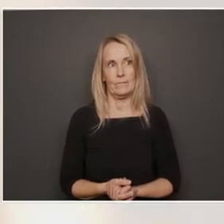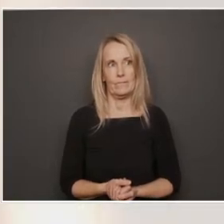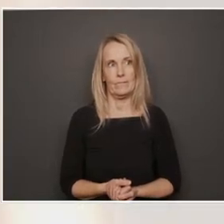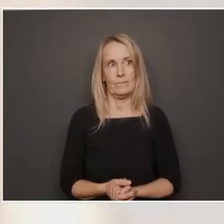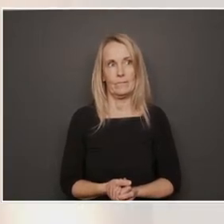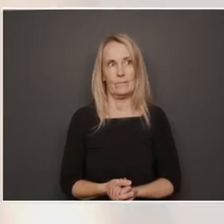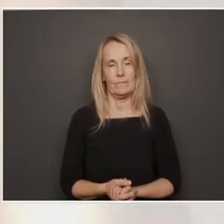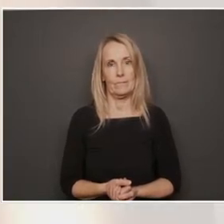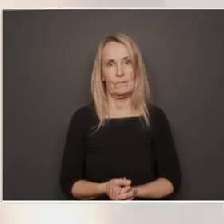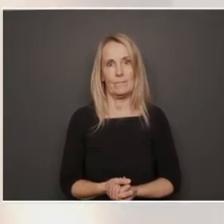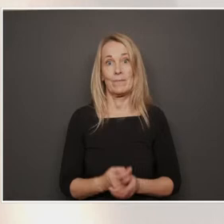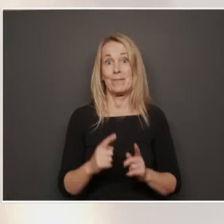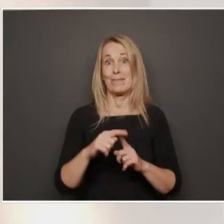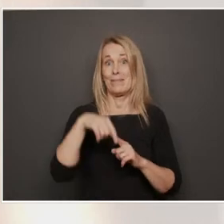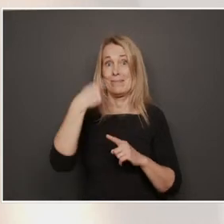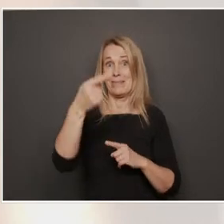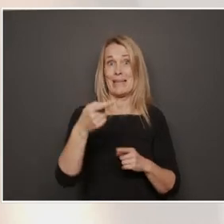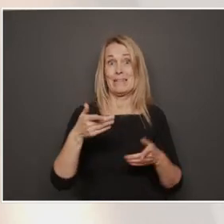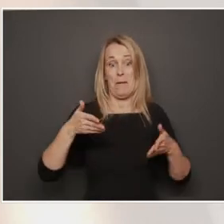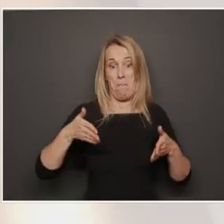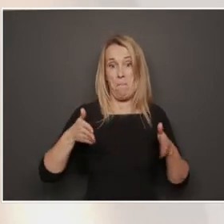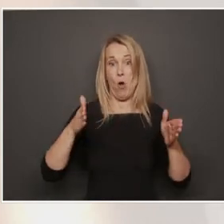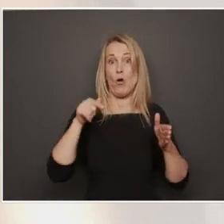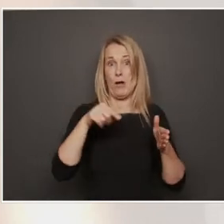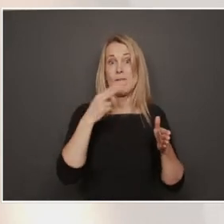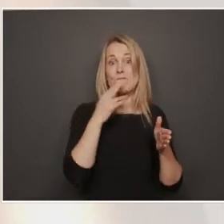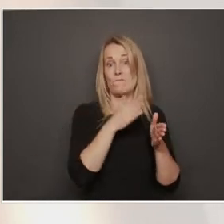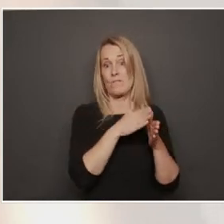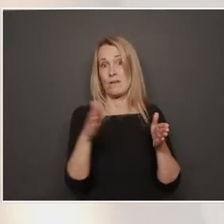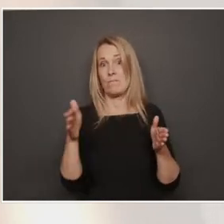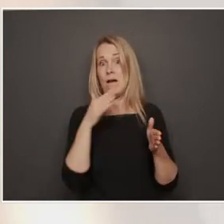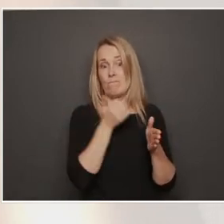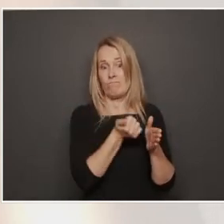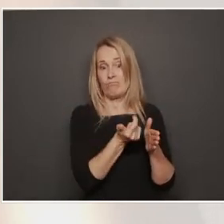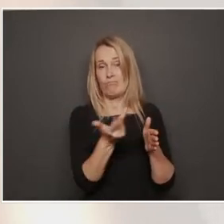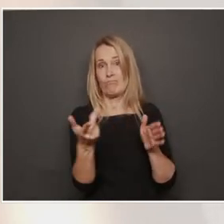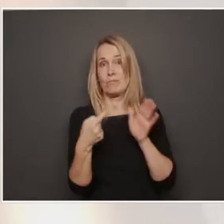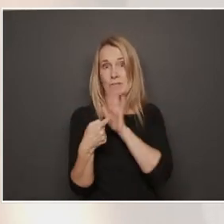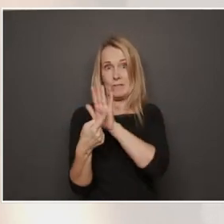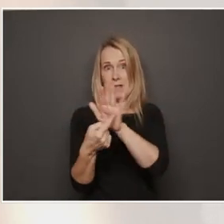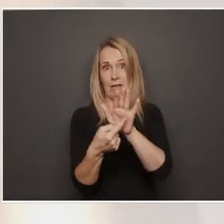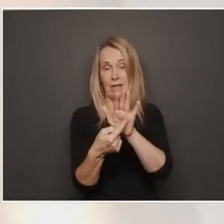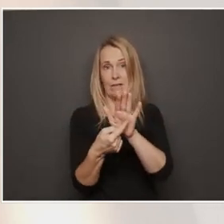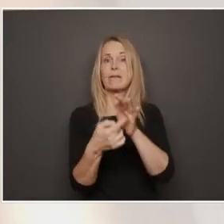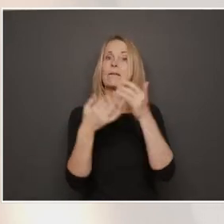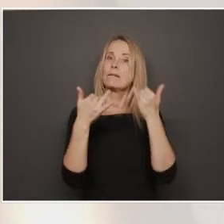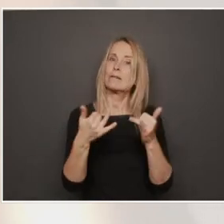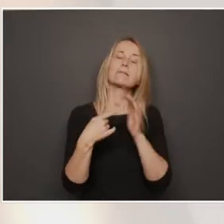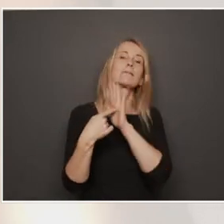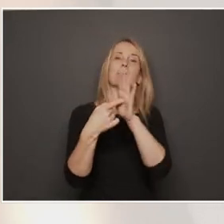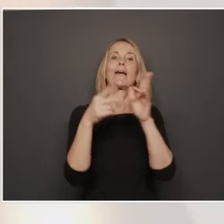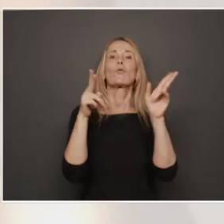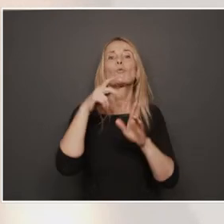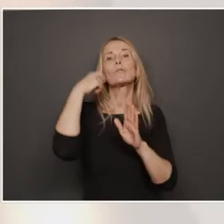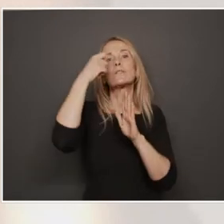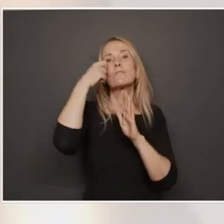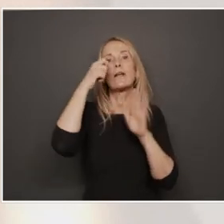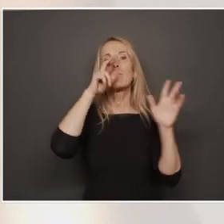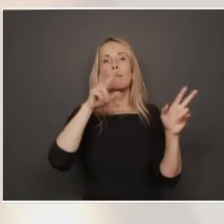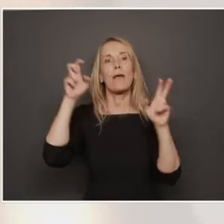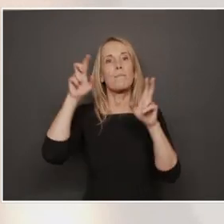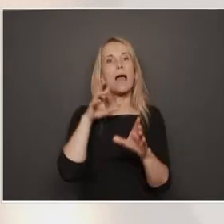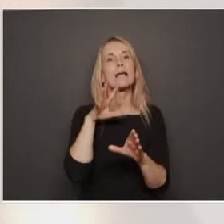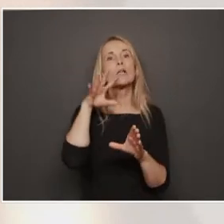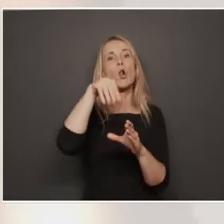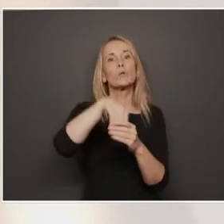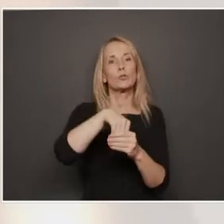Vor dem nächsten Block wieder ausgezeichneter Betriebe sehen Sie einen kurzen Film über Inklusion,